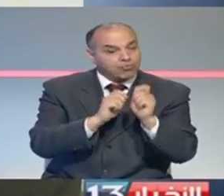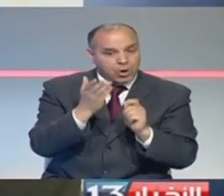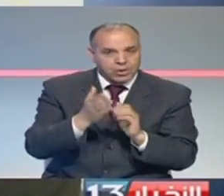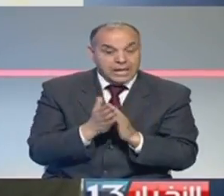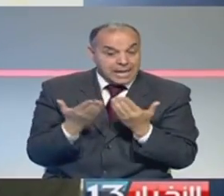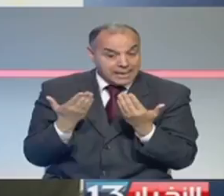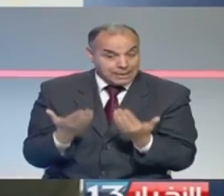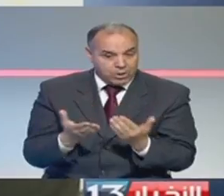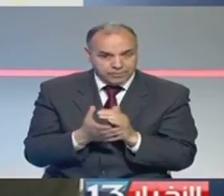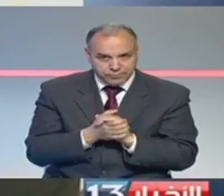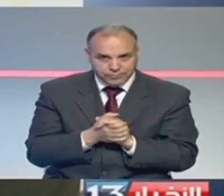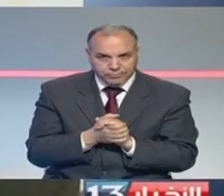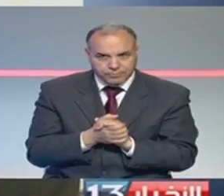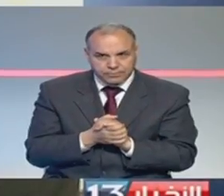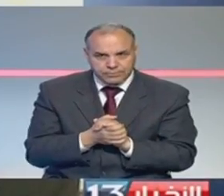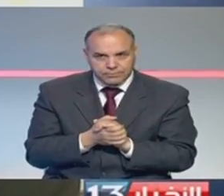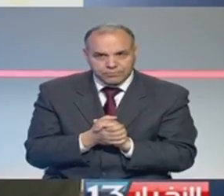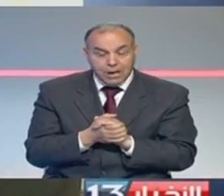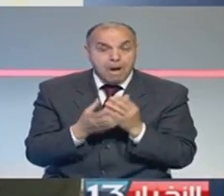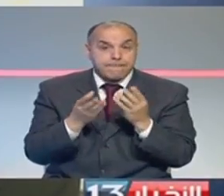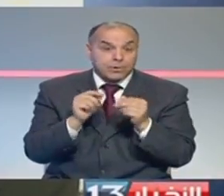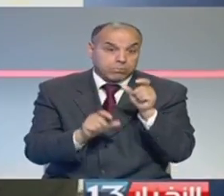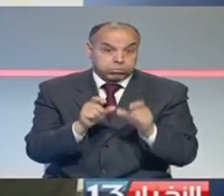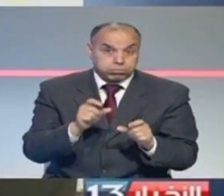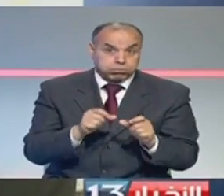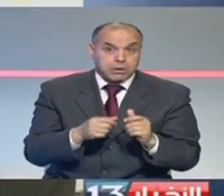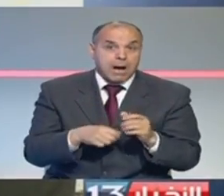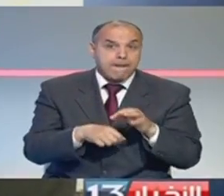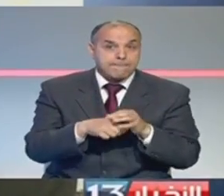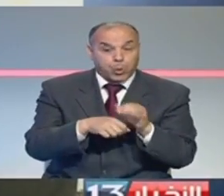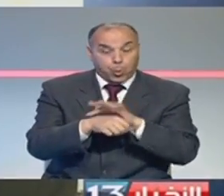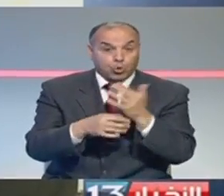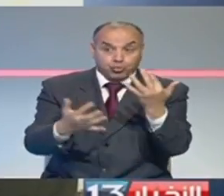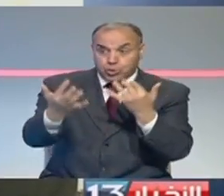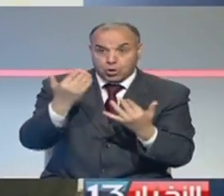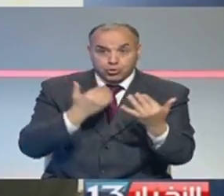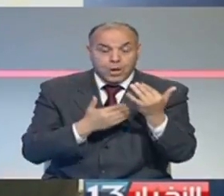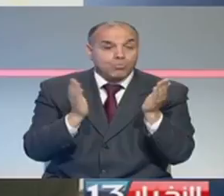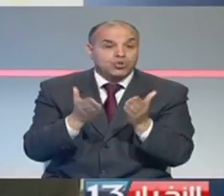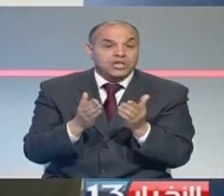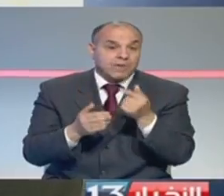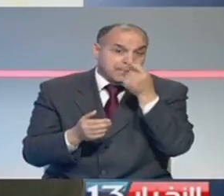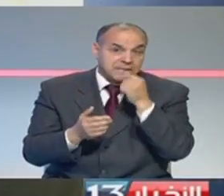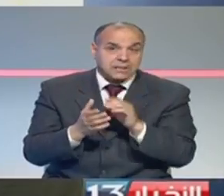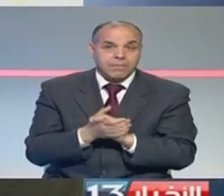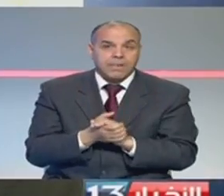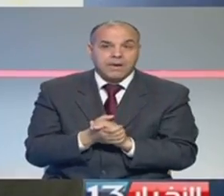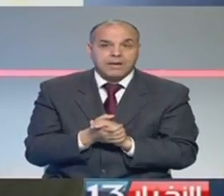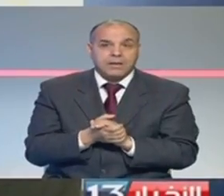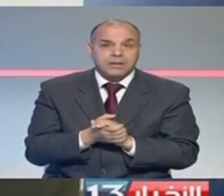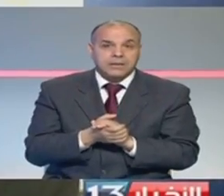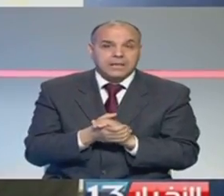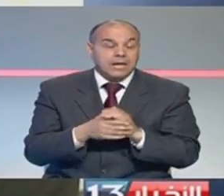اه في ال في تكثر العدد متاع ال ال الوافدين على ال المستشفى من ناحيته خاصه معنى اللي